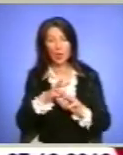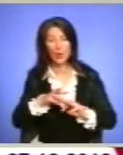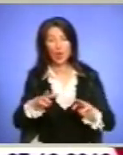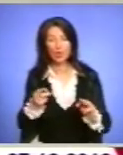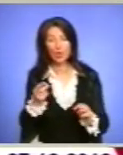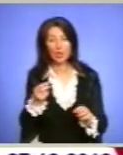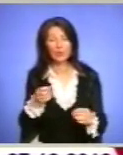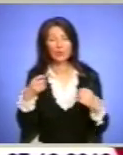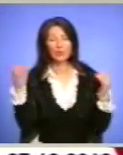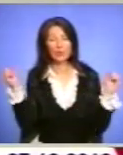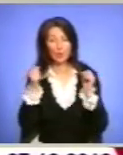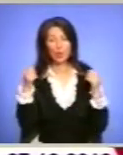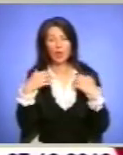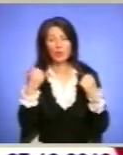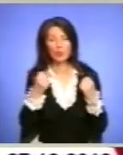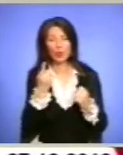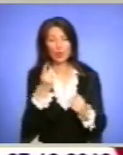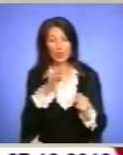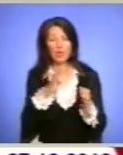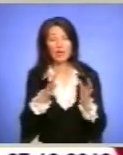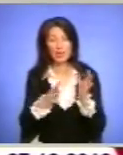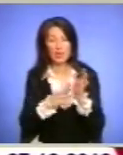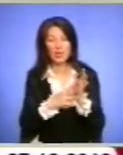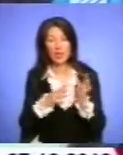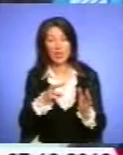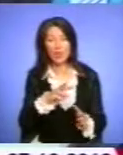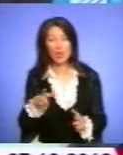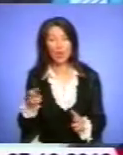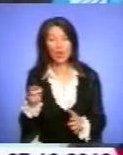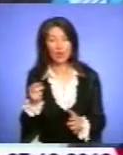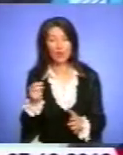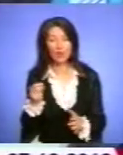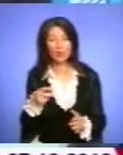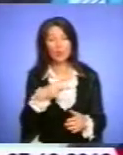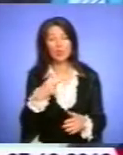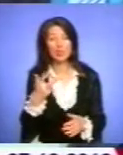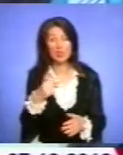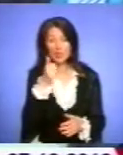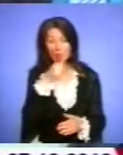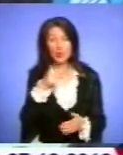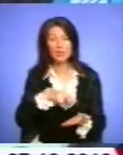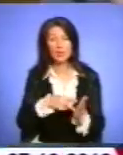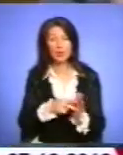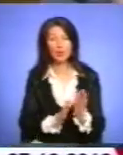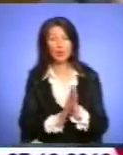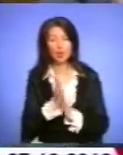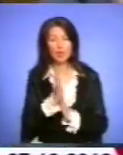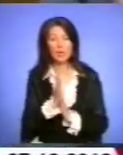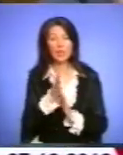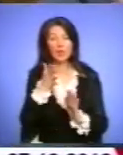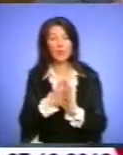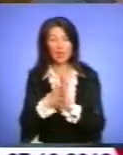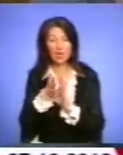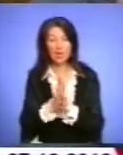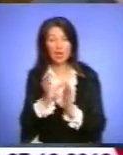фізичну культуру і спорт – 1,9 мільйона гривень. У 2013 році заплановане зростання видатків